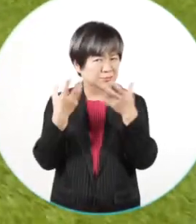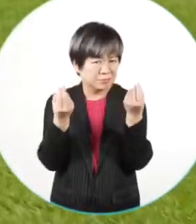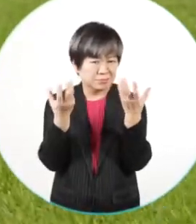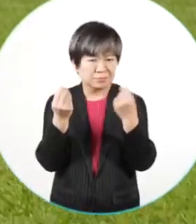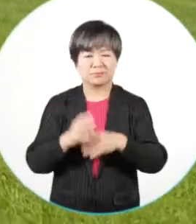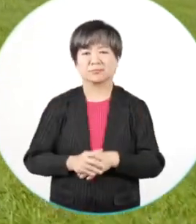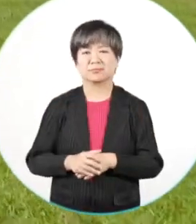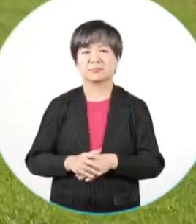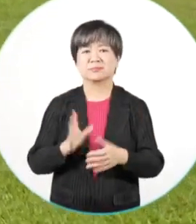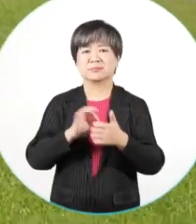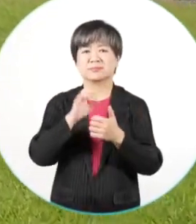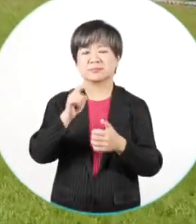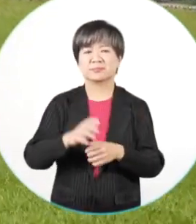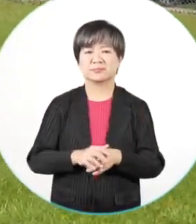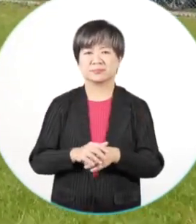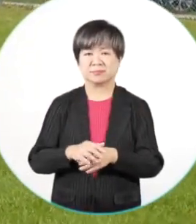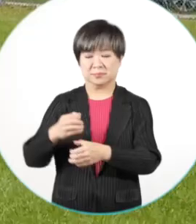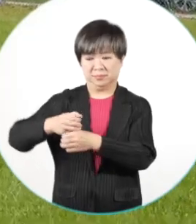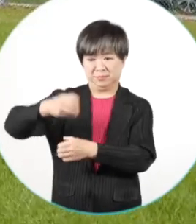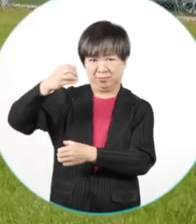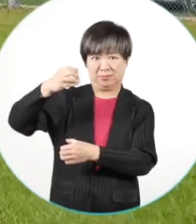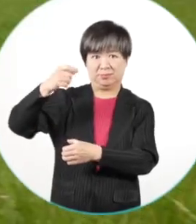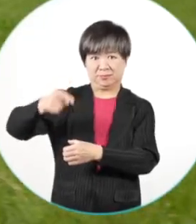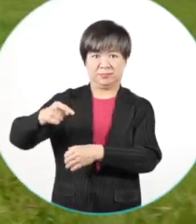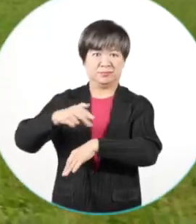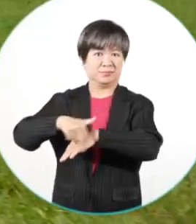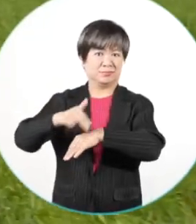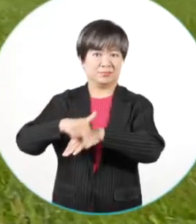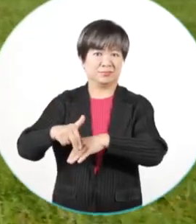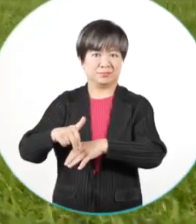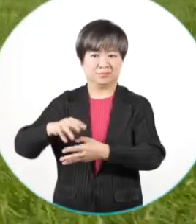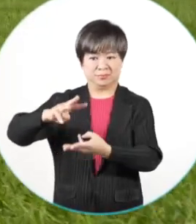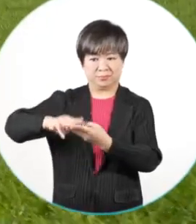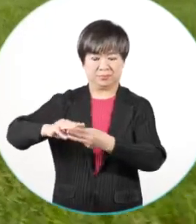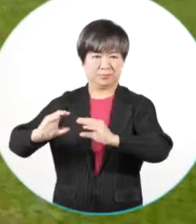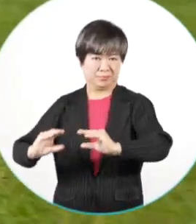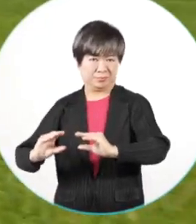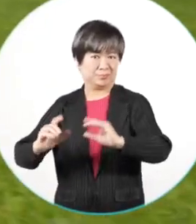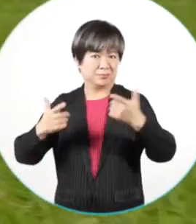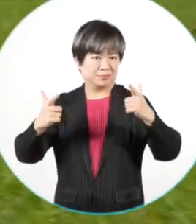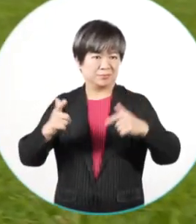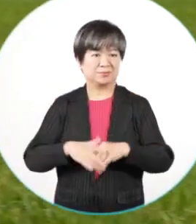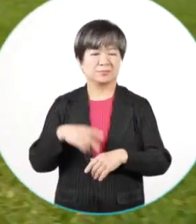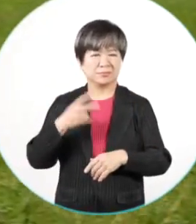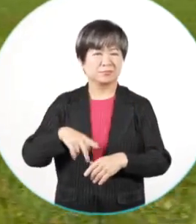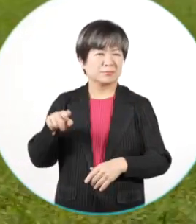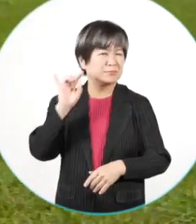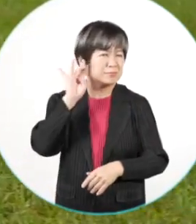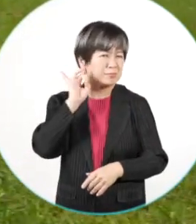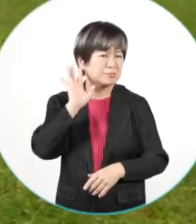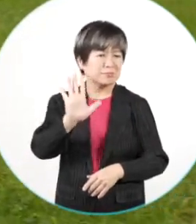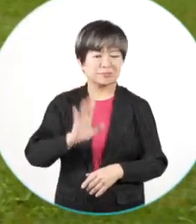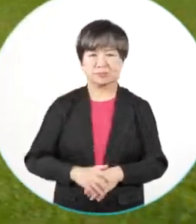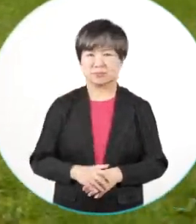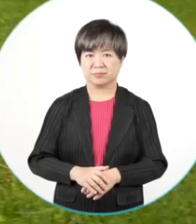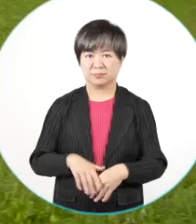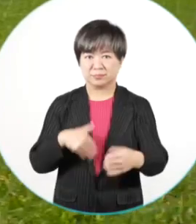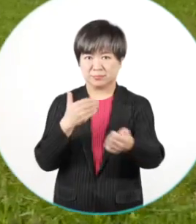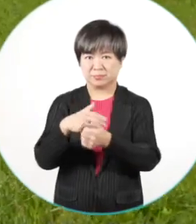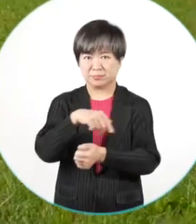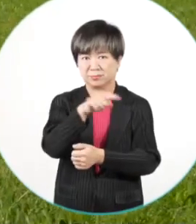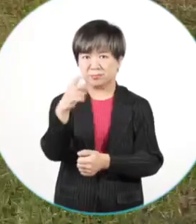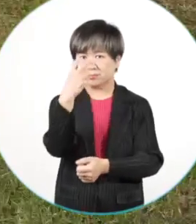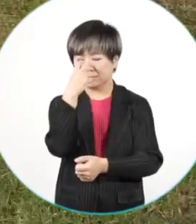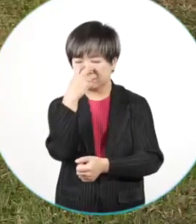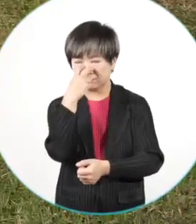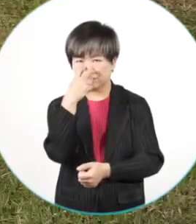且呢，我们的垒包则是以柱状的方式竖立，他们啊同时也会发出声音，为了呢就是让视障朋